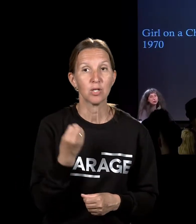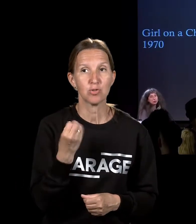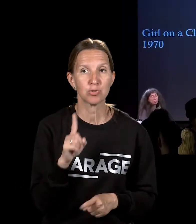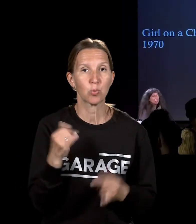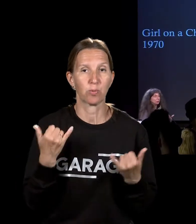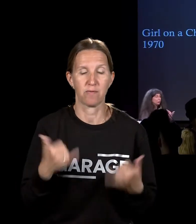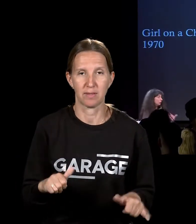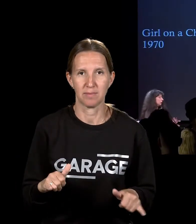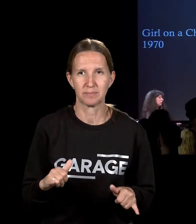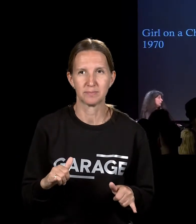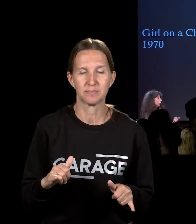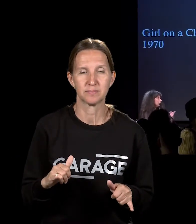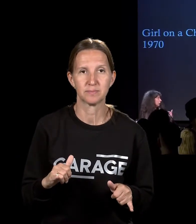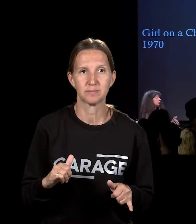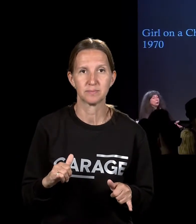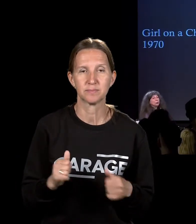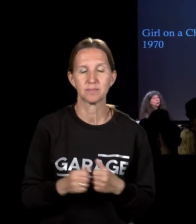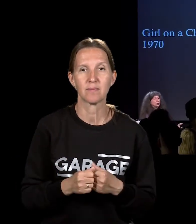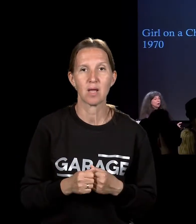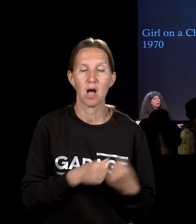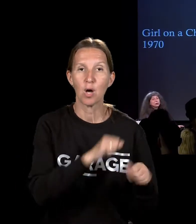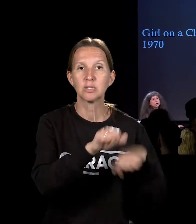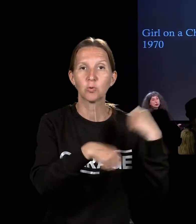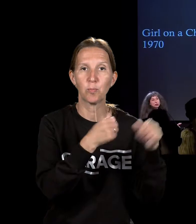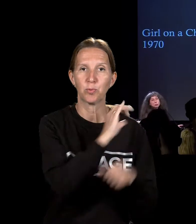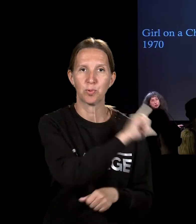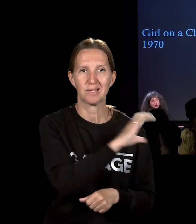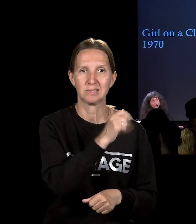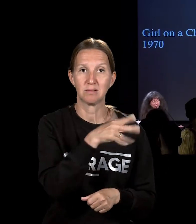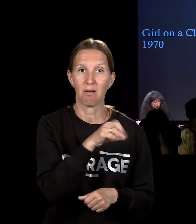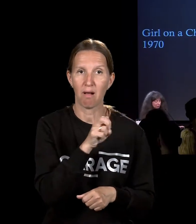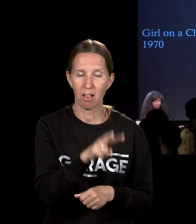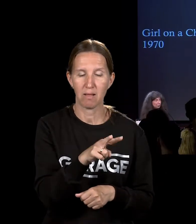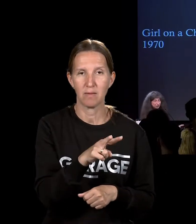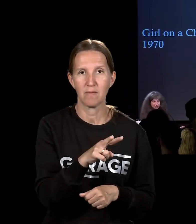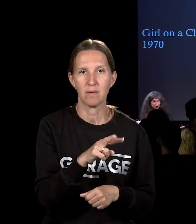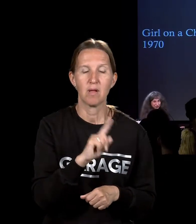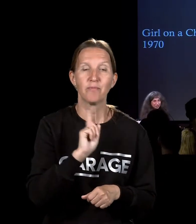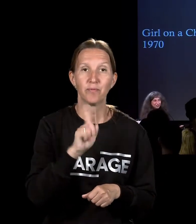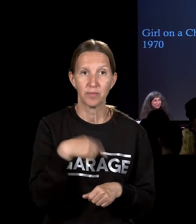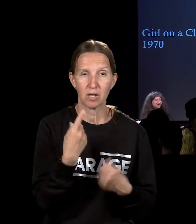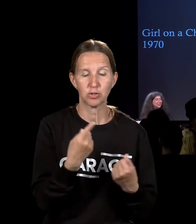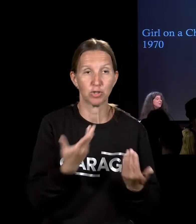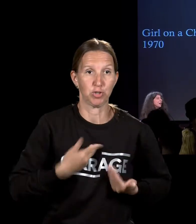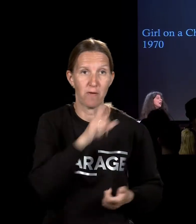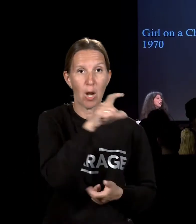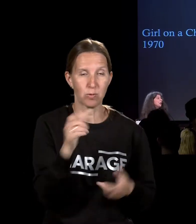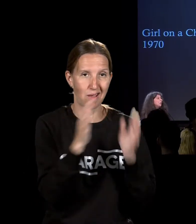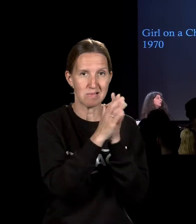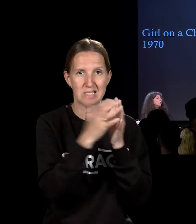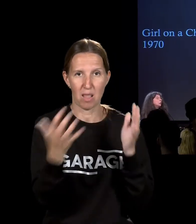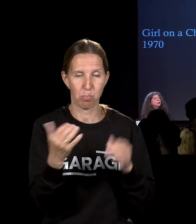образом, так же, как скульптура Сигала, даже слепленная непосредственно с живых людей,